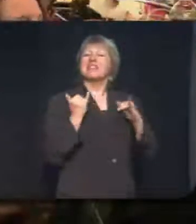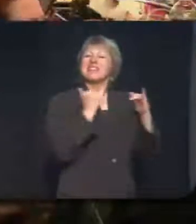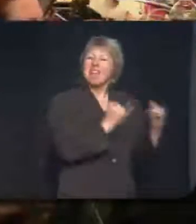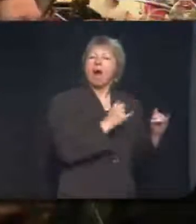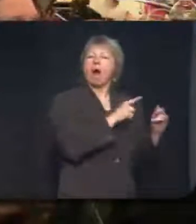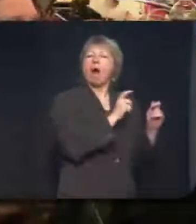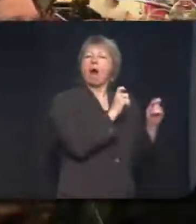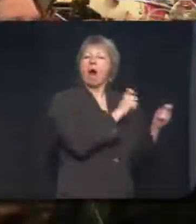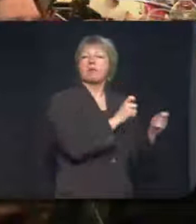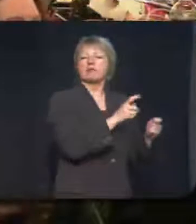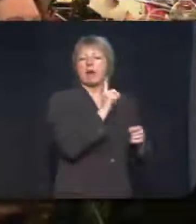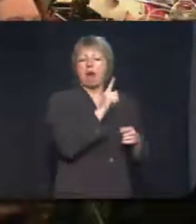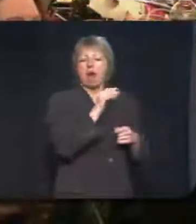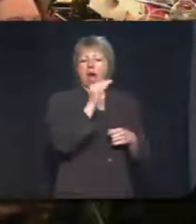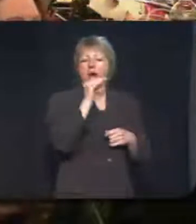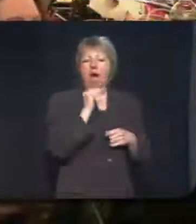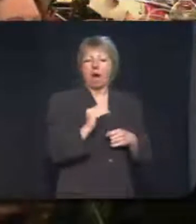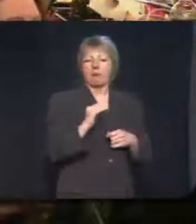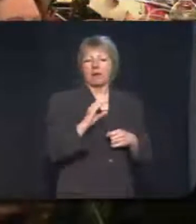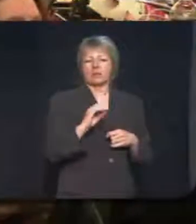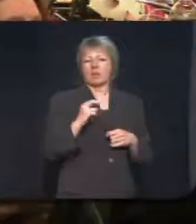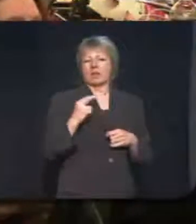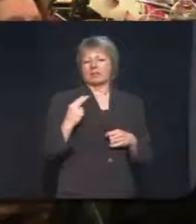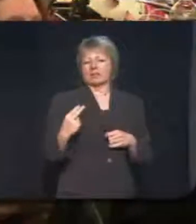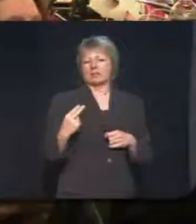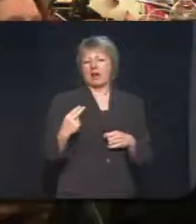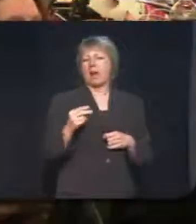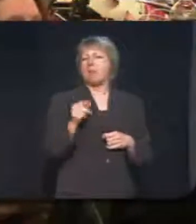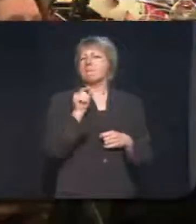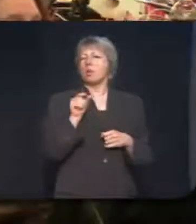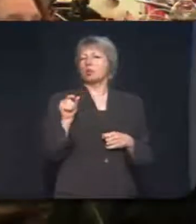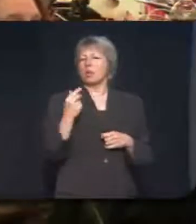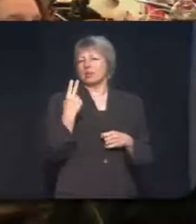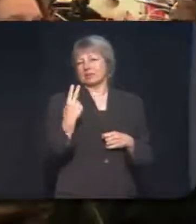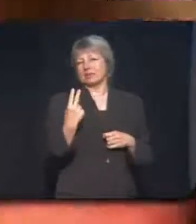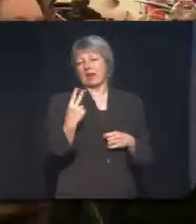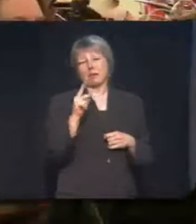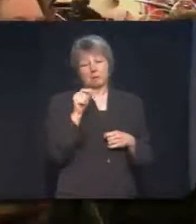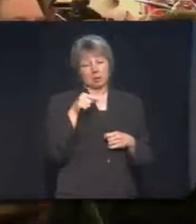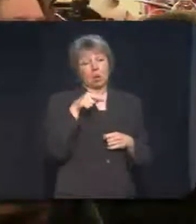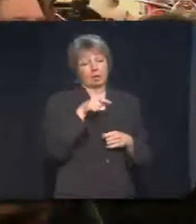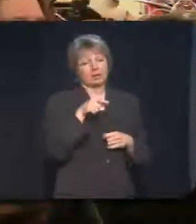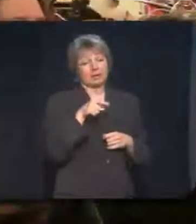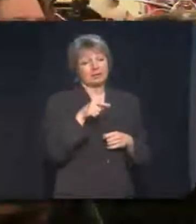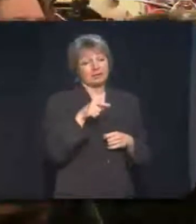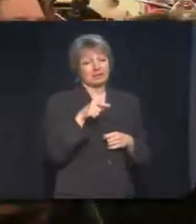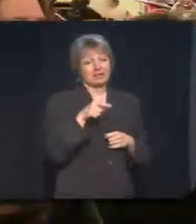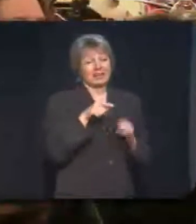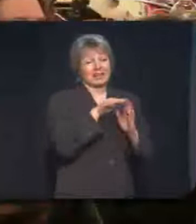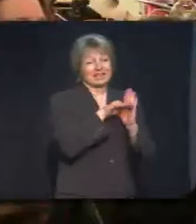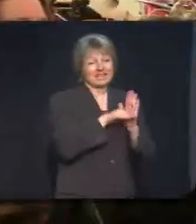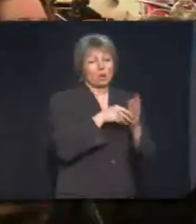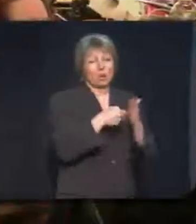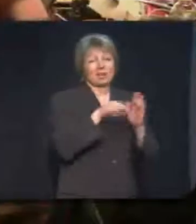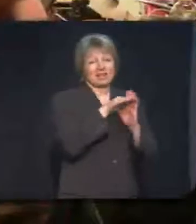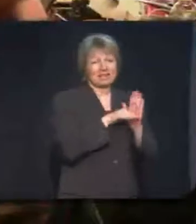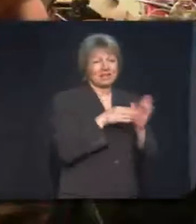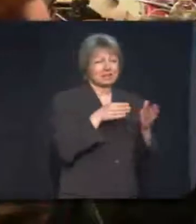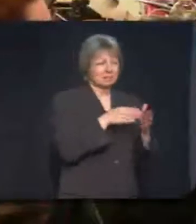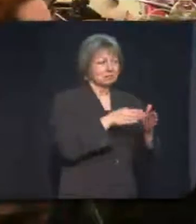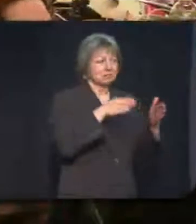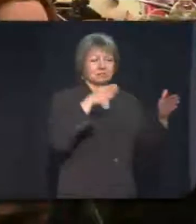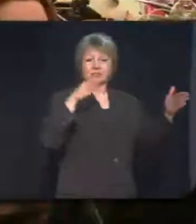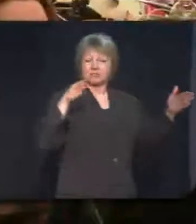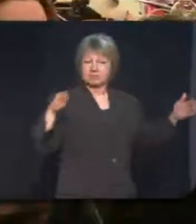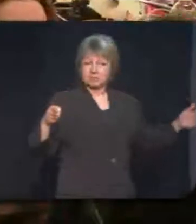Probleme mit Modul 2 zum einen bedeutet das eine Ausweitung in der Tat des Grundgesetzes auch denn